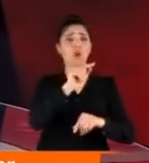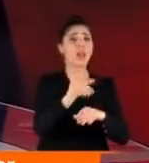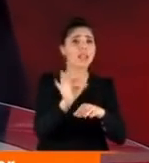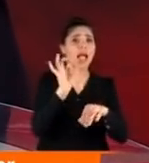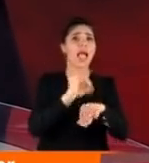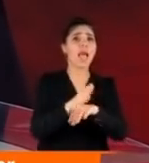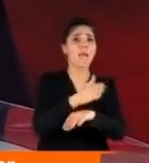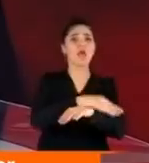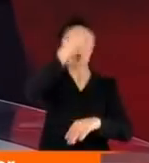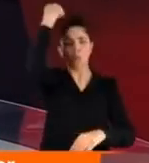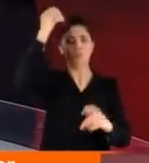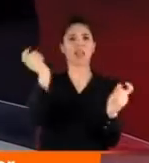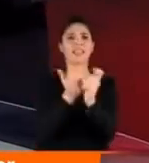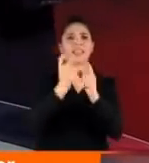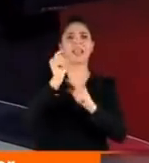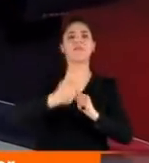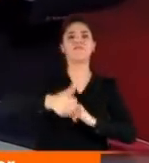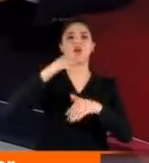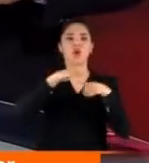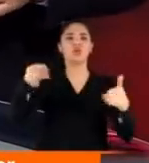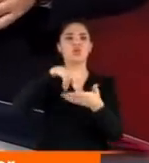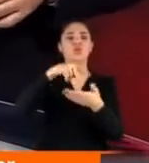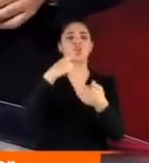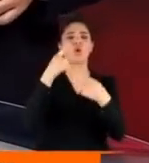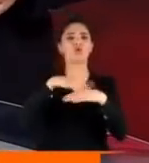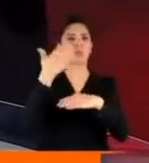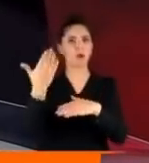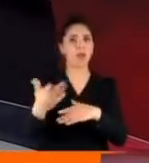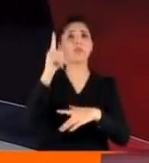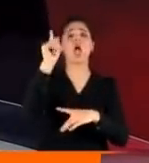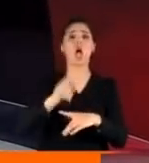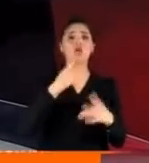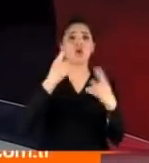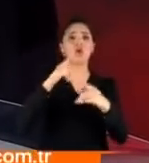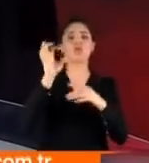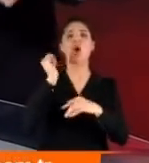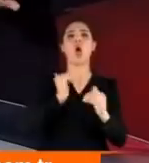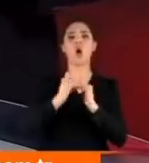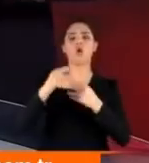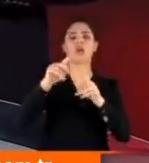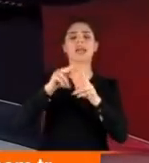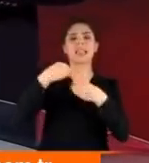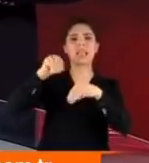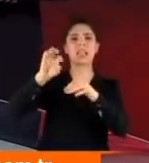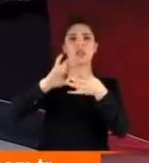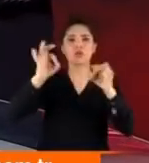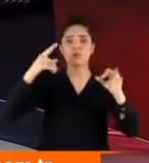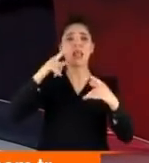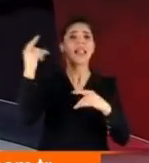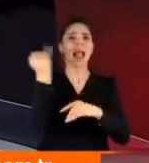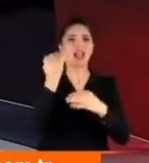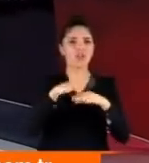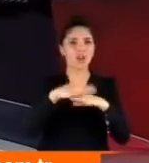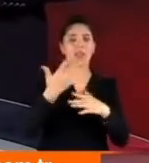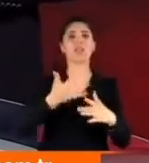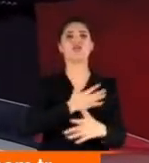önce Muhtarlar Derneği İl Başkanı kürsüdeydi. Konuşmasında önce Ordu Katar'a satıldı sözlerini eleştirdi. Sonra CHP İstanbul